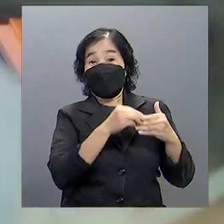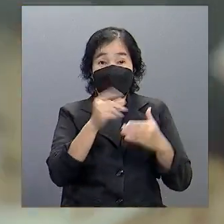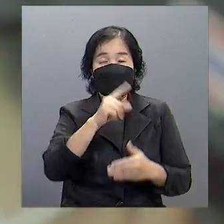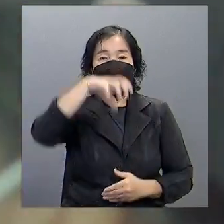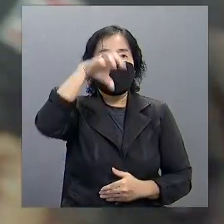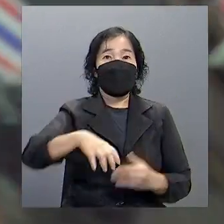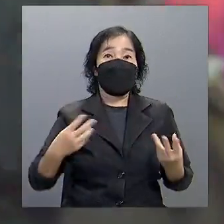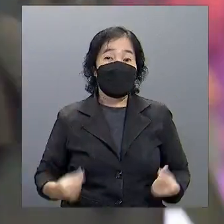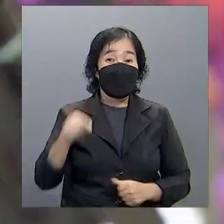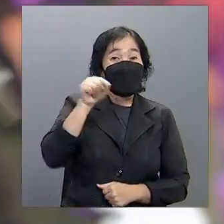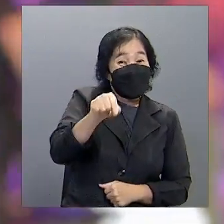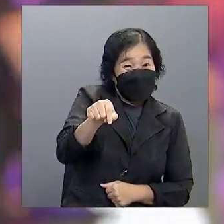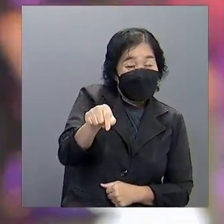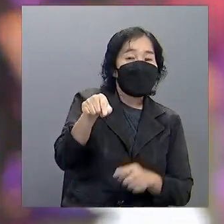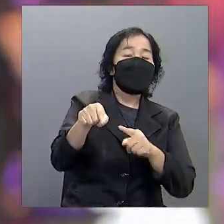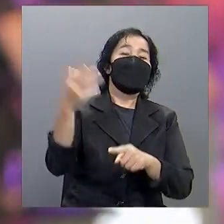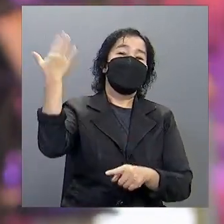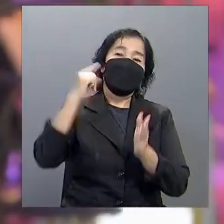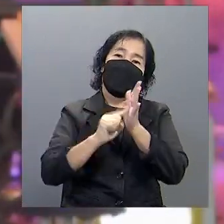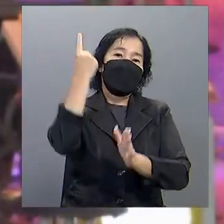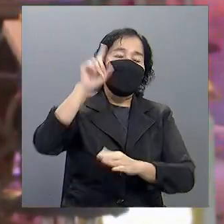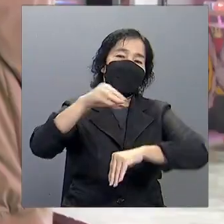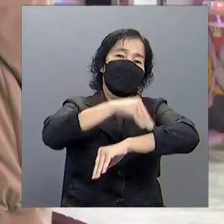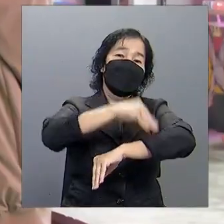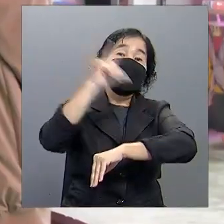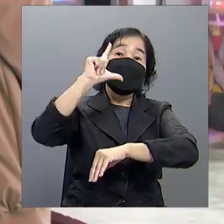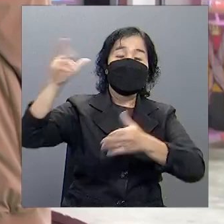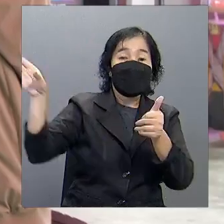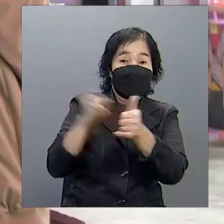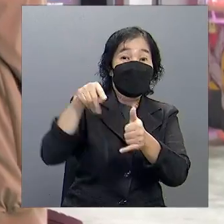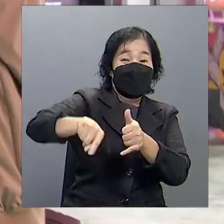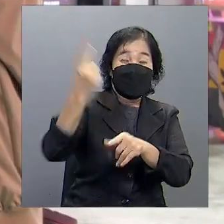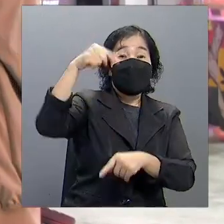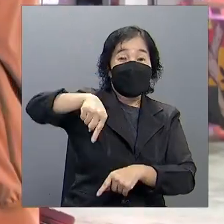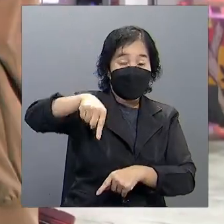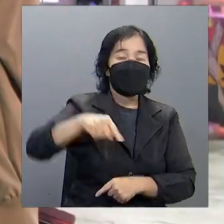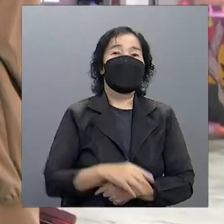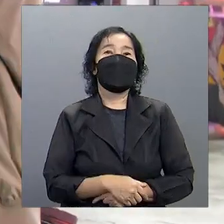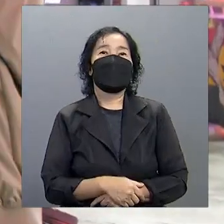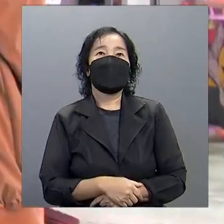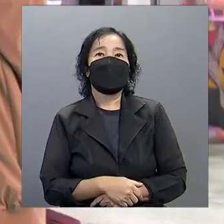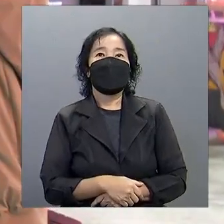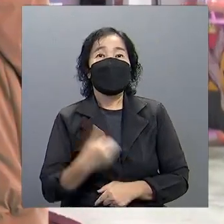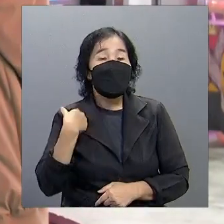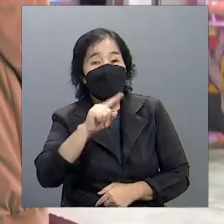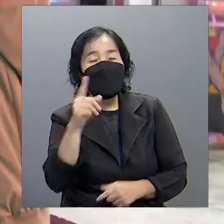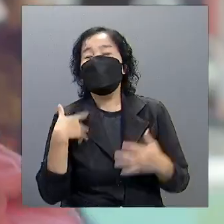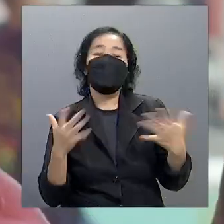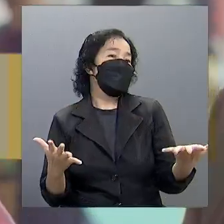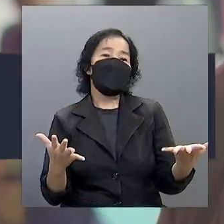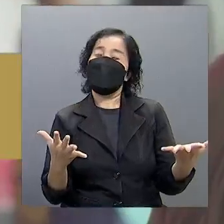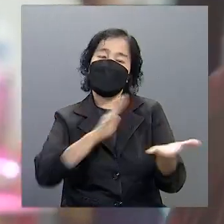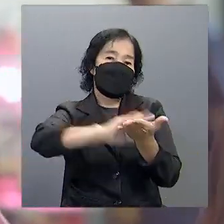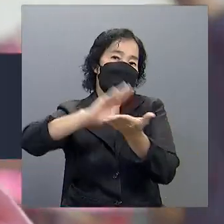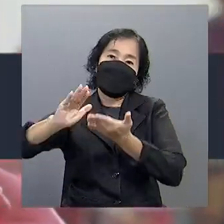ฝีดาดลิงคนแรกของไทยได้มีการก่อนนั้น พบคนที่น่าสงสัยเพิ่มขึ้นไหมครับ ไม่มีเลยครับตอนนี้เพราะว่า